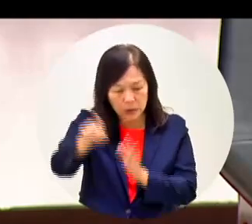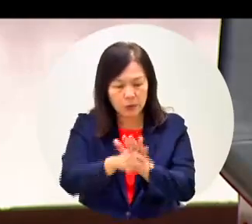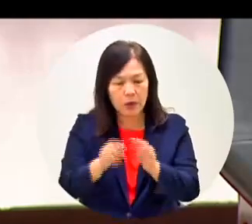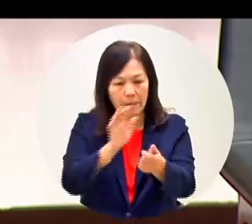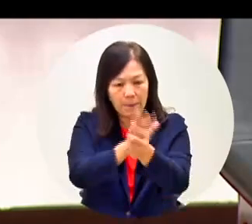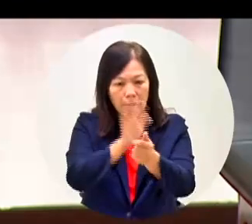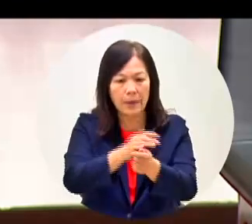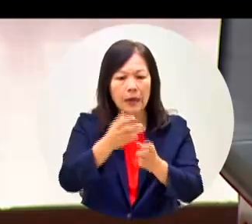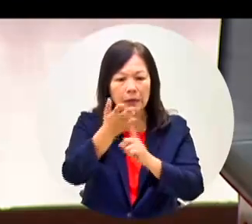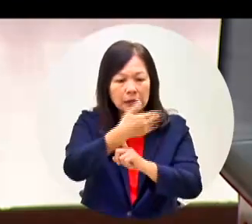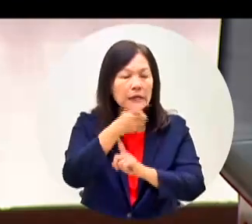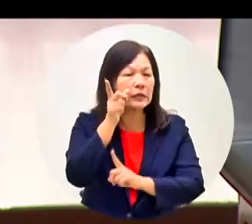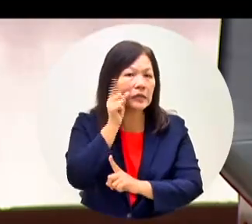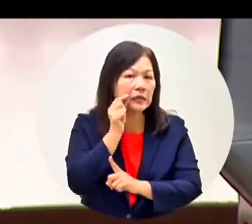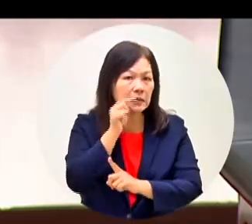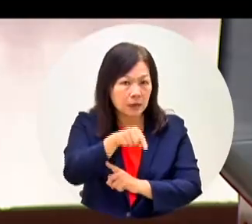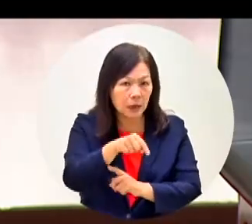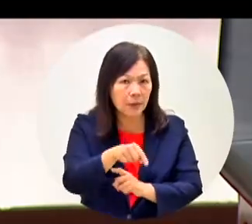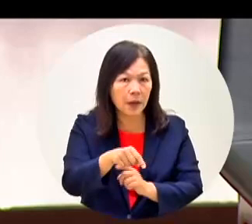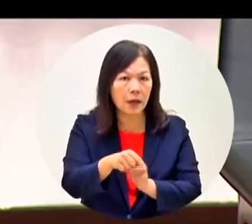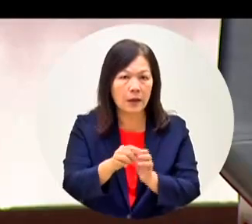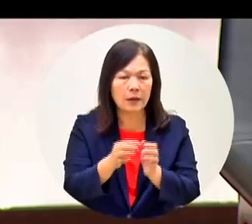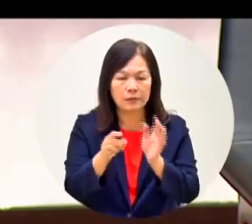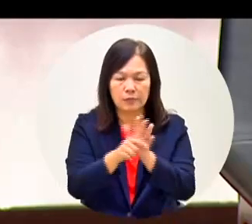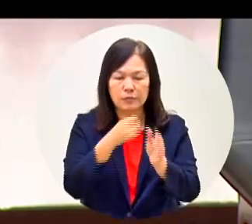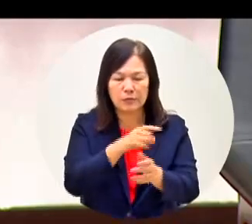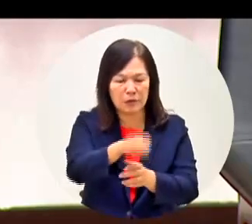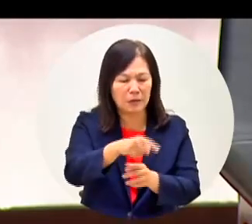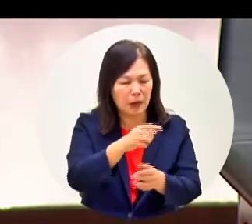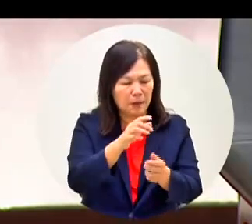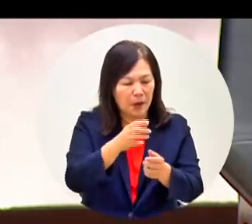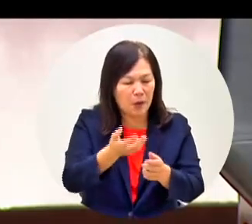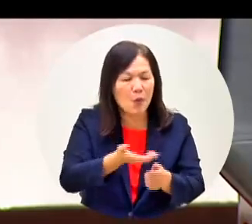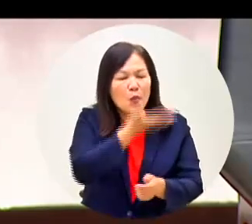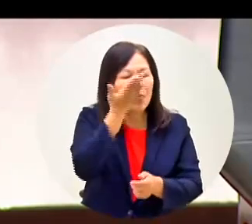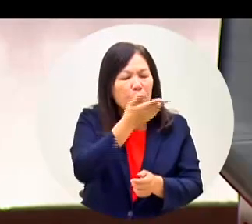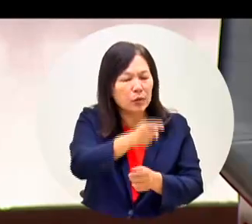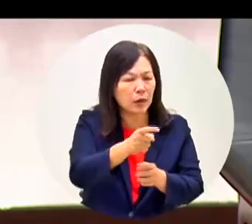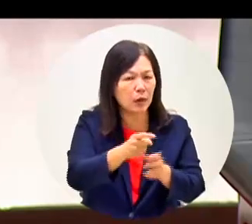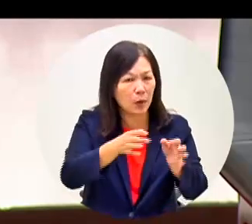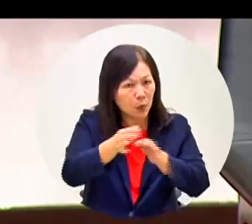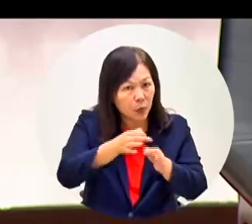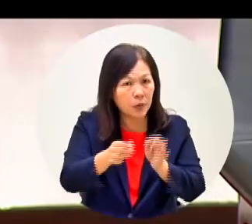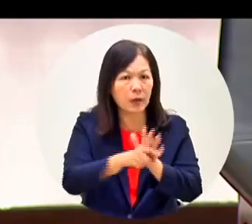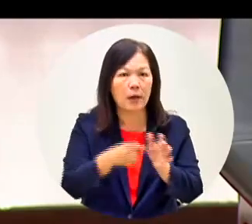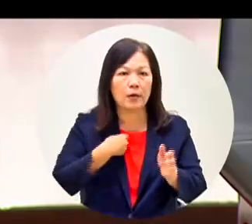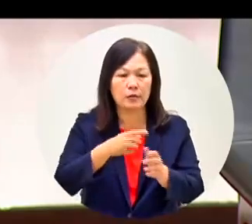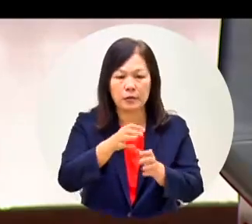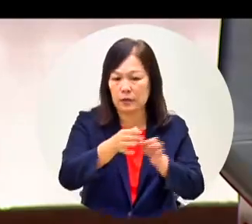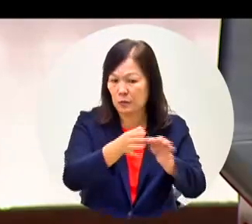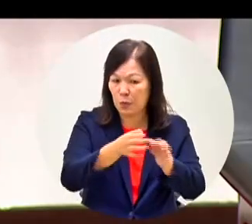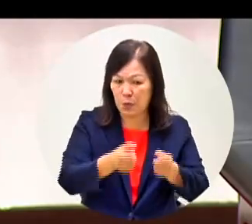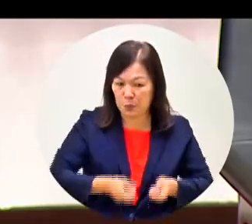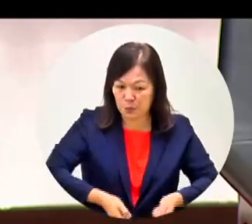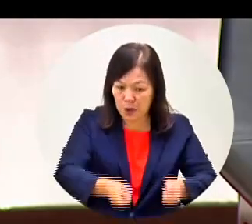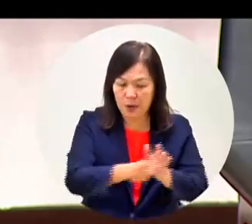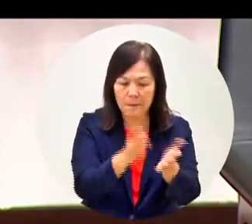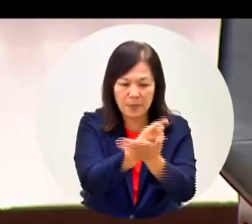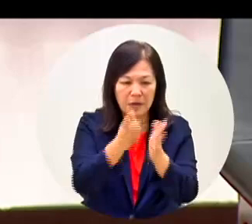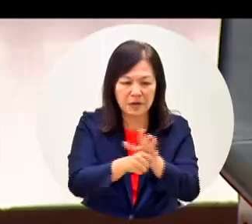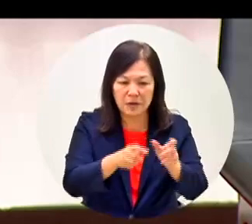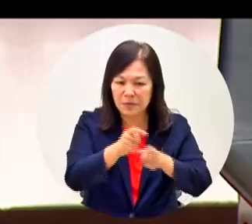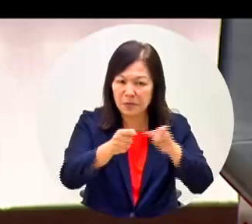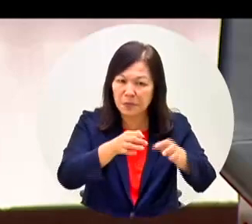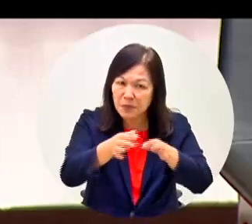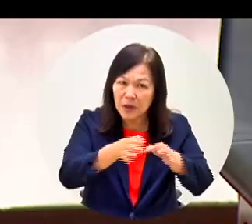着要拼基丁的观光市场，所以基丁的咱这摊商足侪业者拢希望讲，基丁的渡船咱的